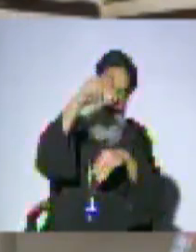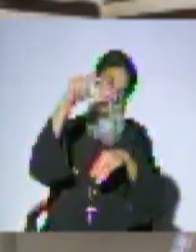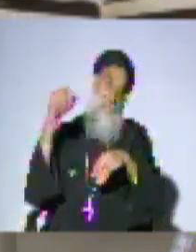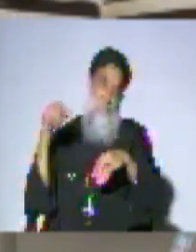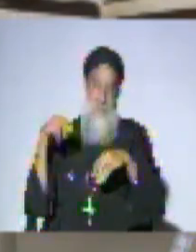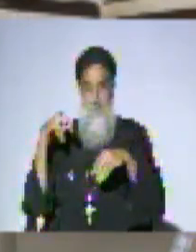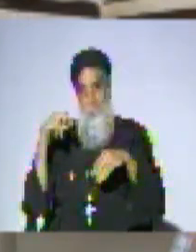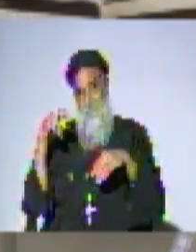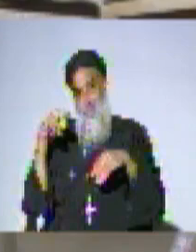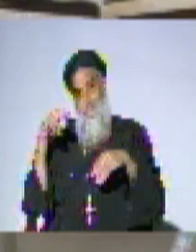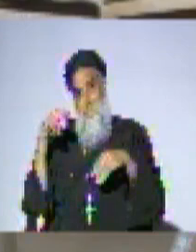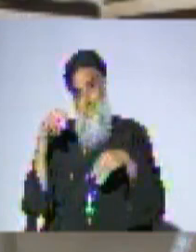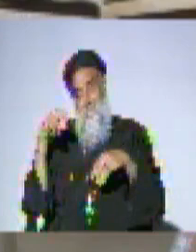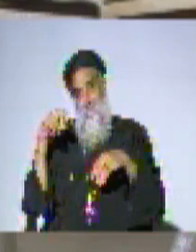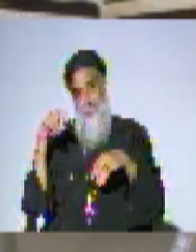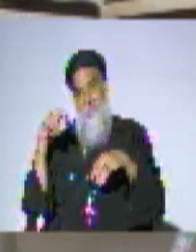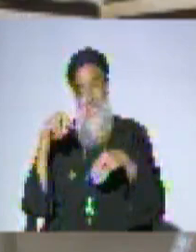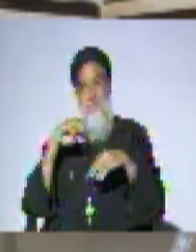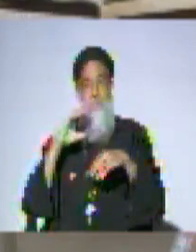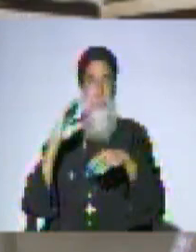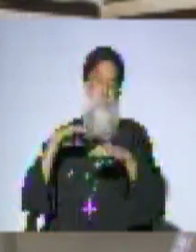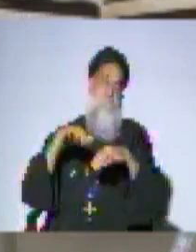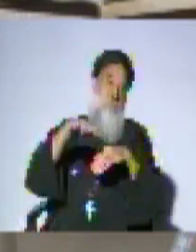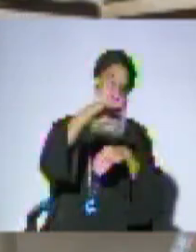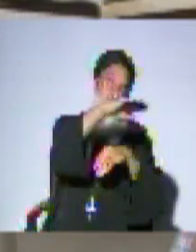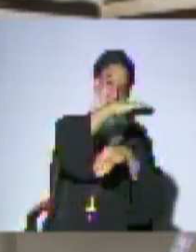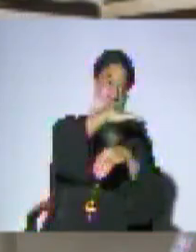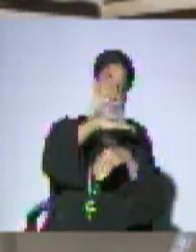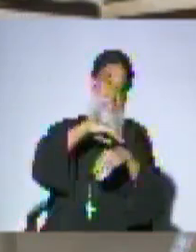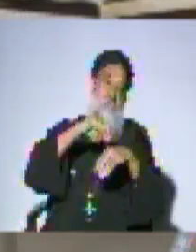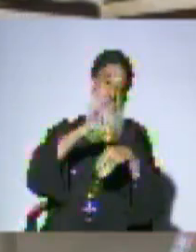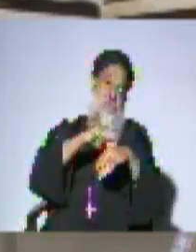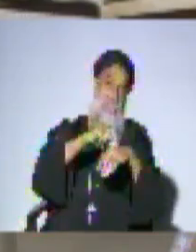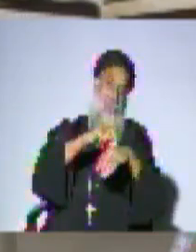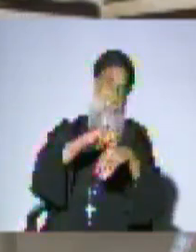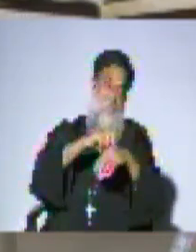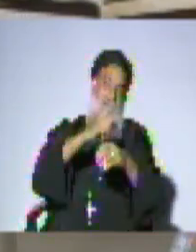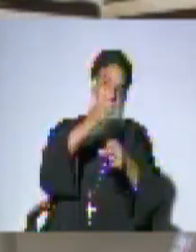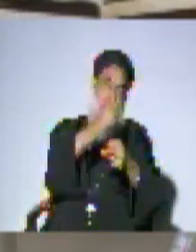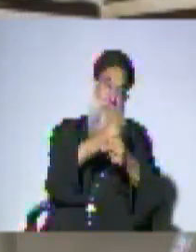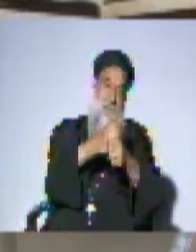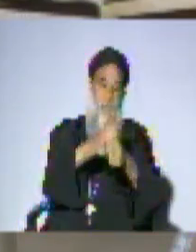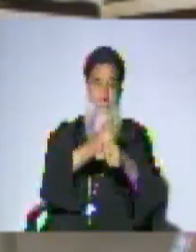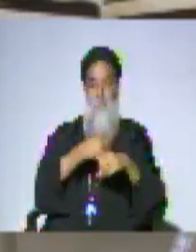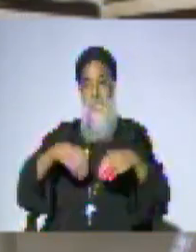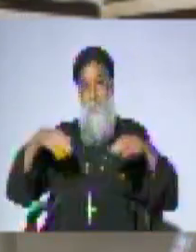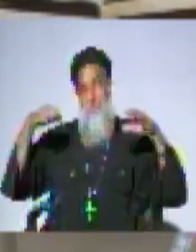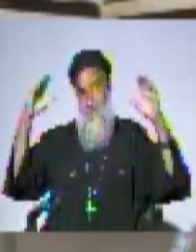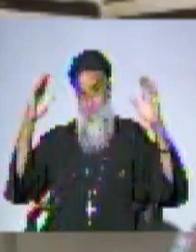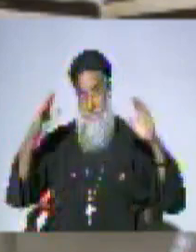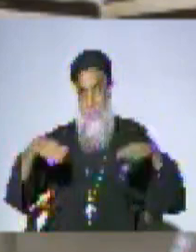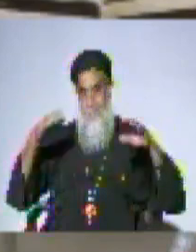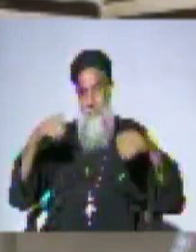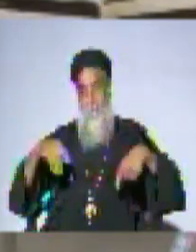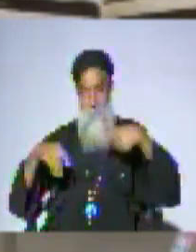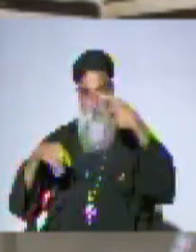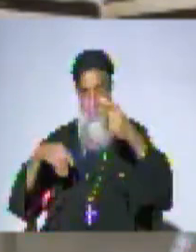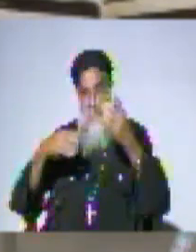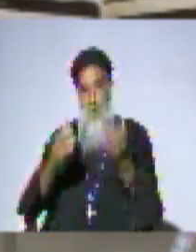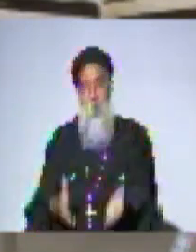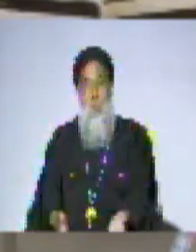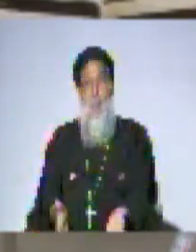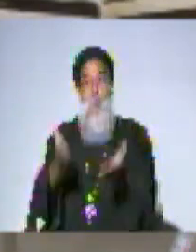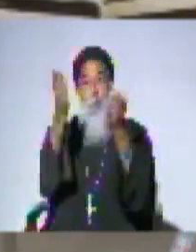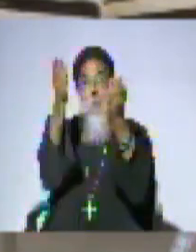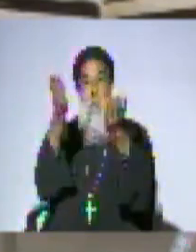العقلية بقى اللي هي الإنسان هيقوم زي الملاك. مش كده؟ يعني احنا بعد يوم القيامة هنقوم